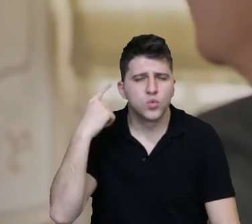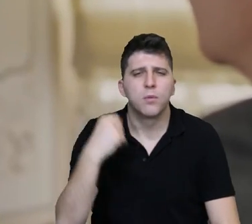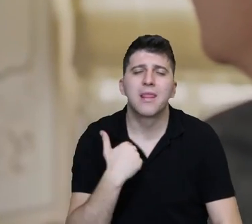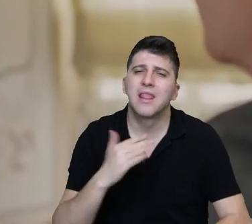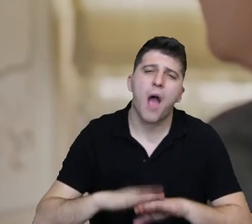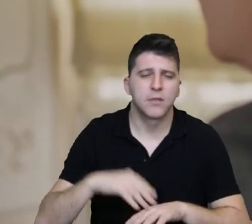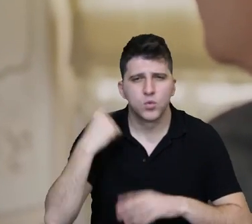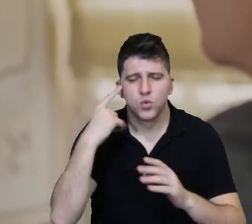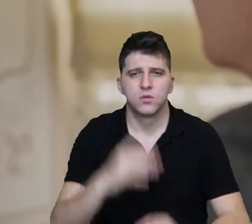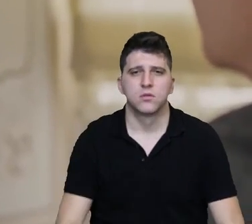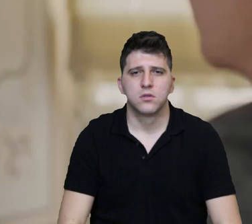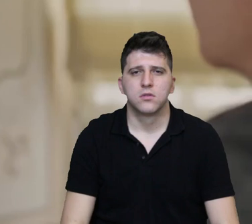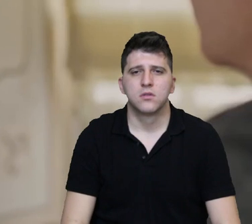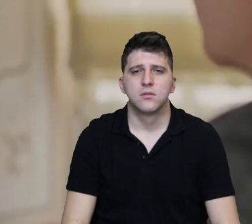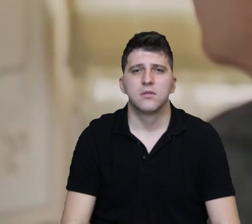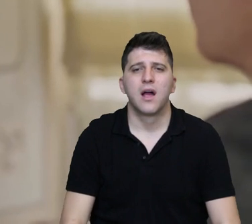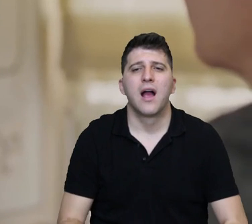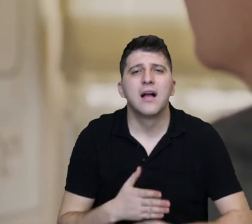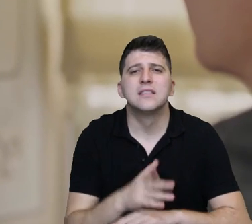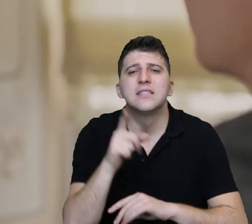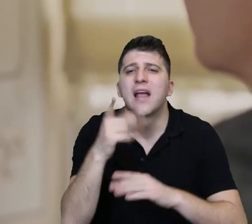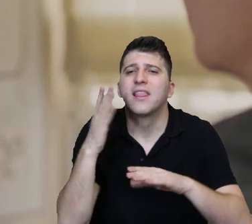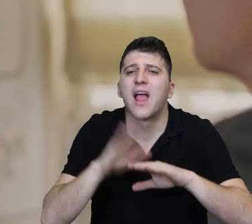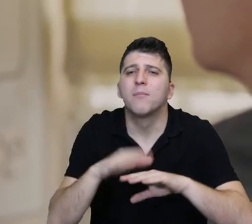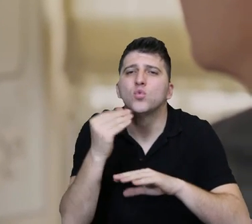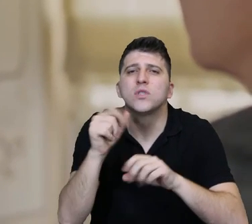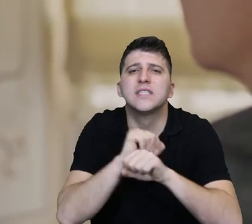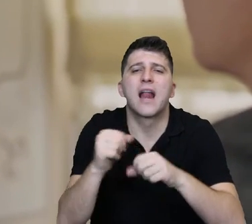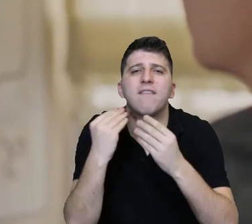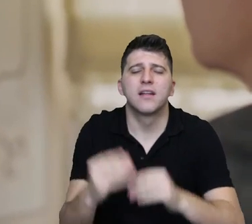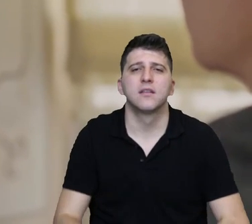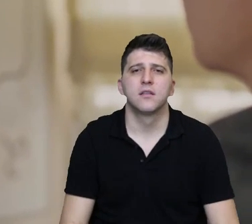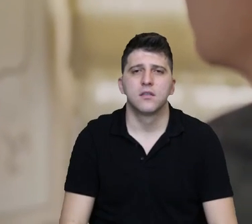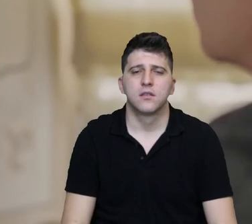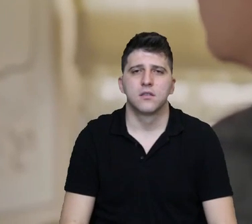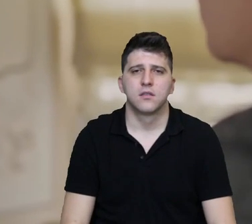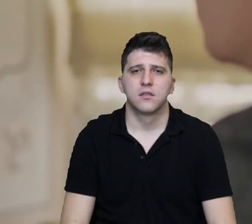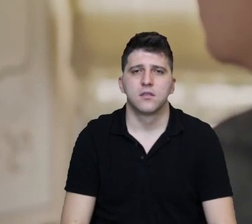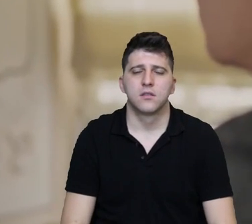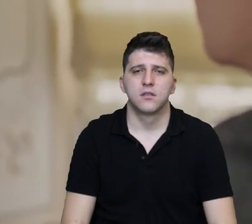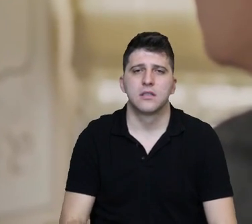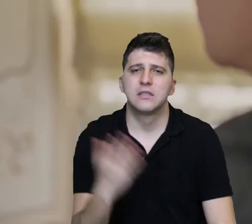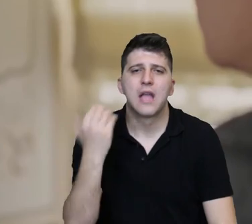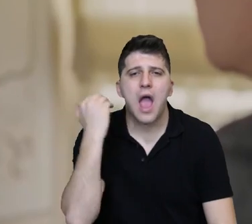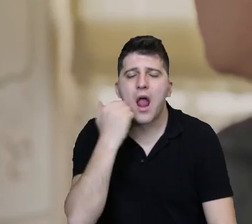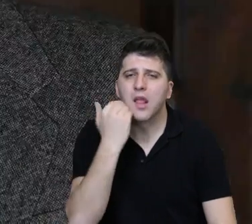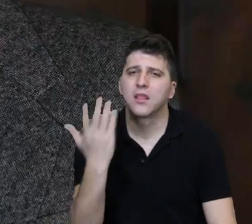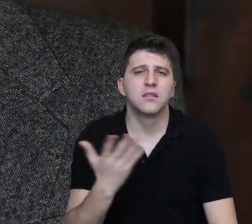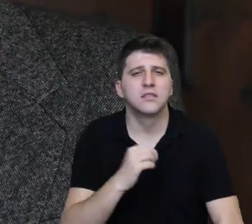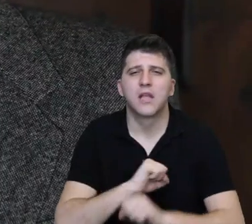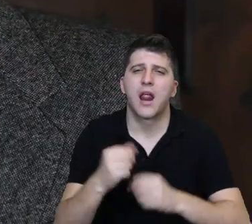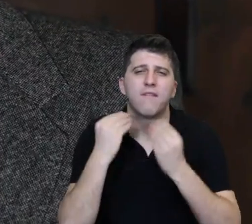diye. Asıl sen ne yaptın da küçücük çocuğu bu hale getirdin? Kim bilir ne yalanlarla beğeniliği kadın